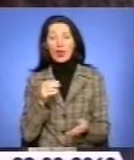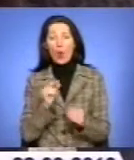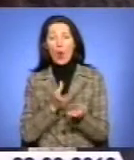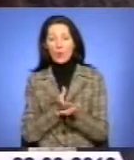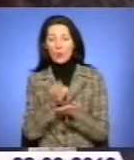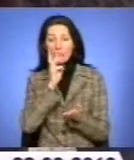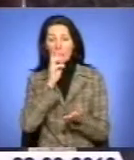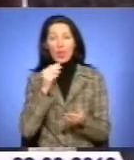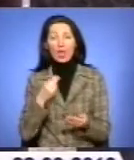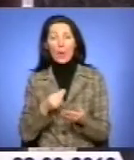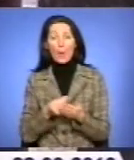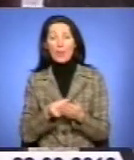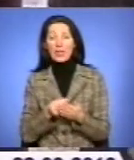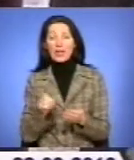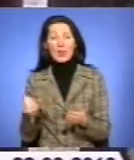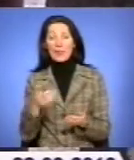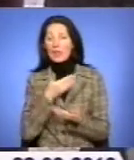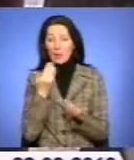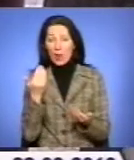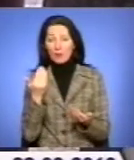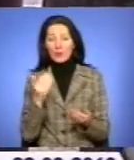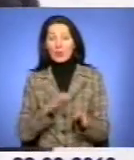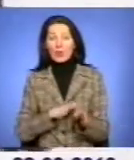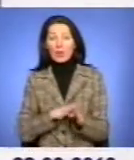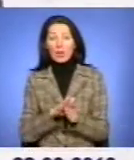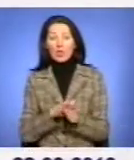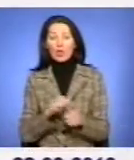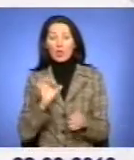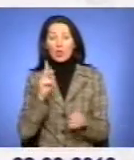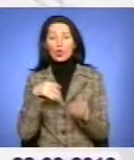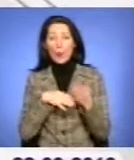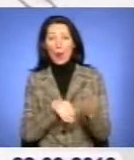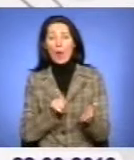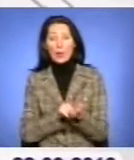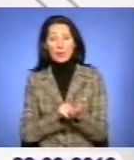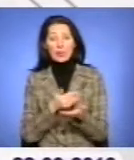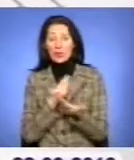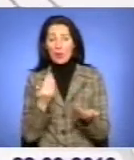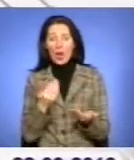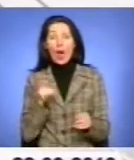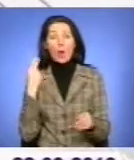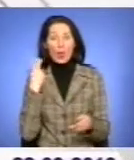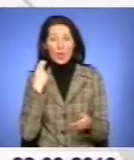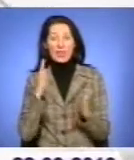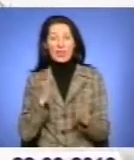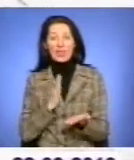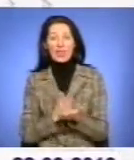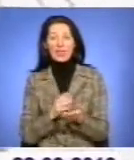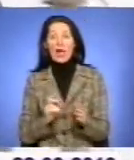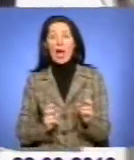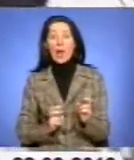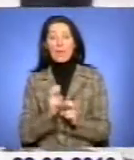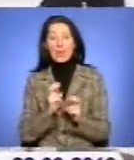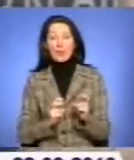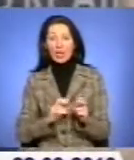повному обсязі здійснені виплати по соцдопомозі та пенсіям. Борги залишаються лише на підприємствах недержавної форми власності та